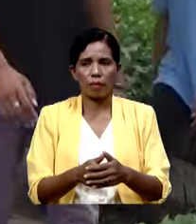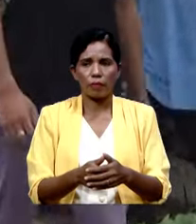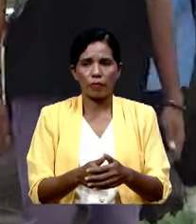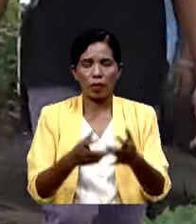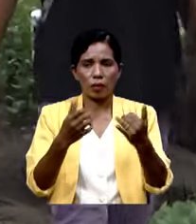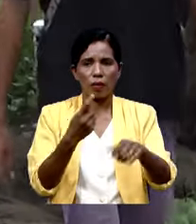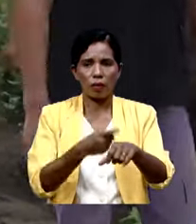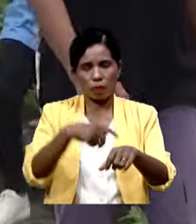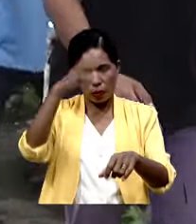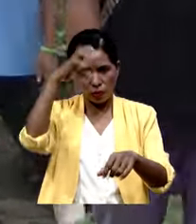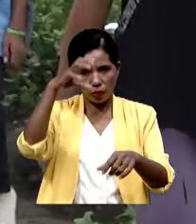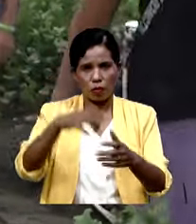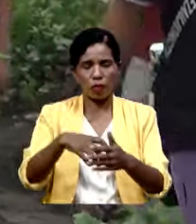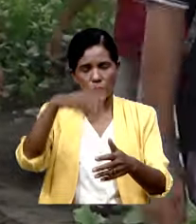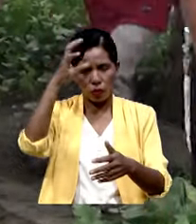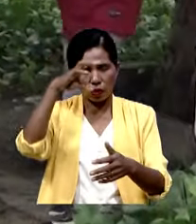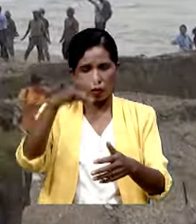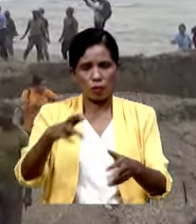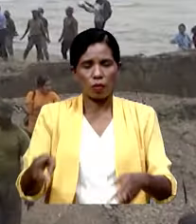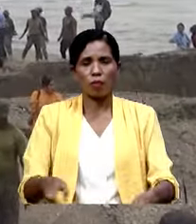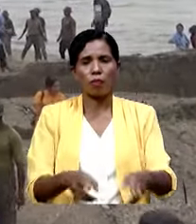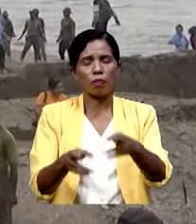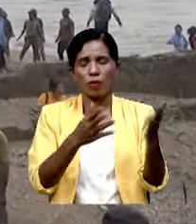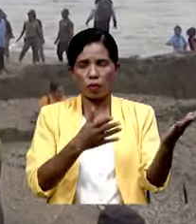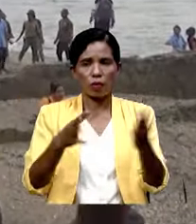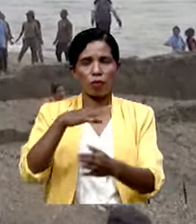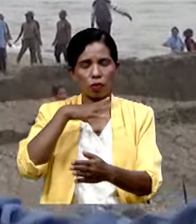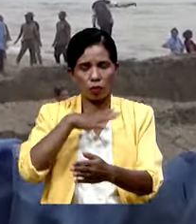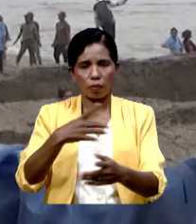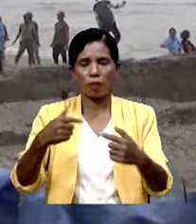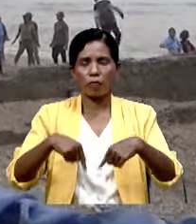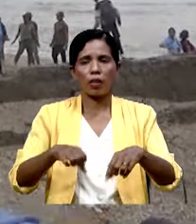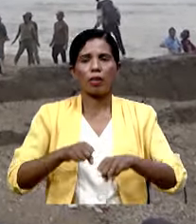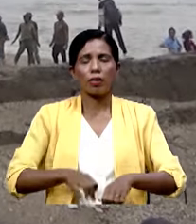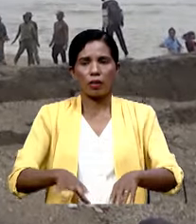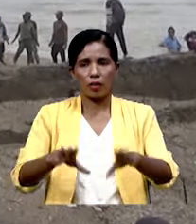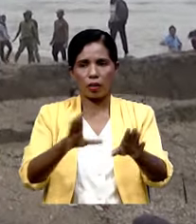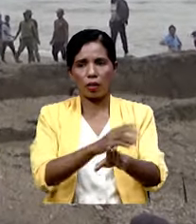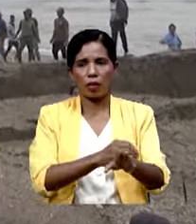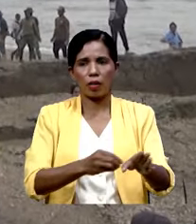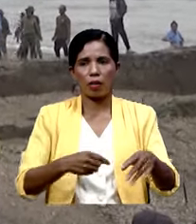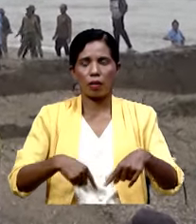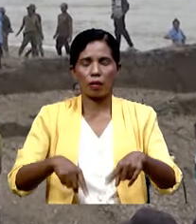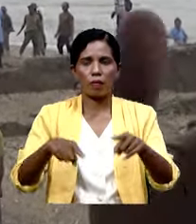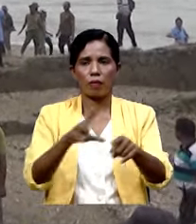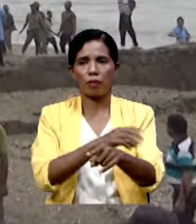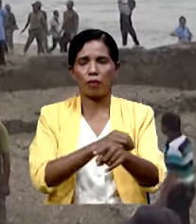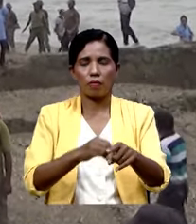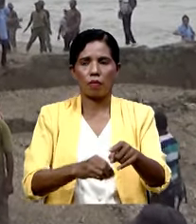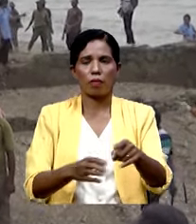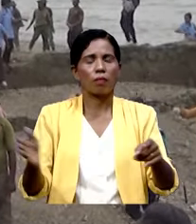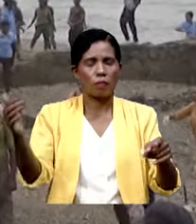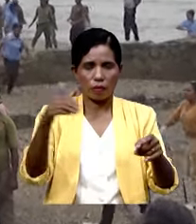awar tempo udah lebe udah sini ngota lori koer sini tunggu tuh metasi antar tasi onda sini bakvali masa sini koer sini antar mai